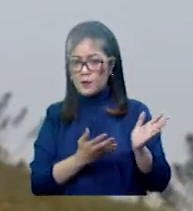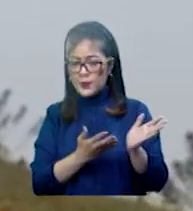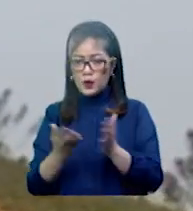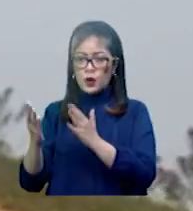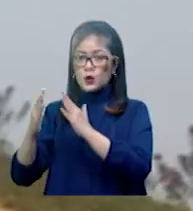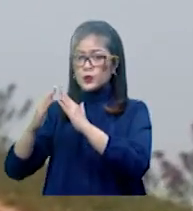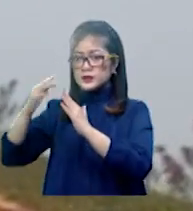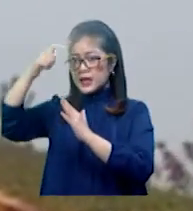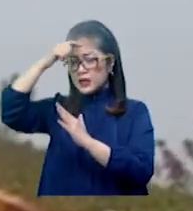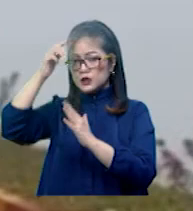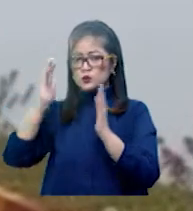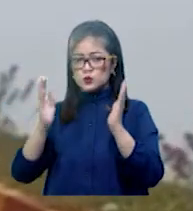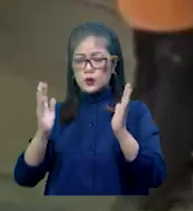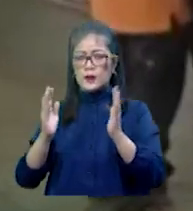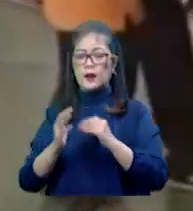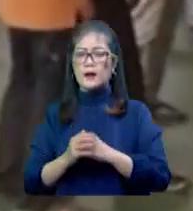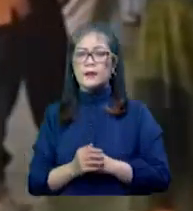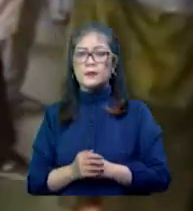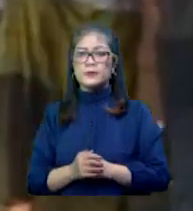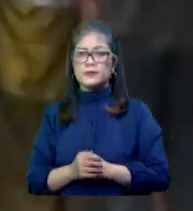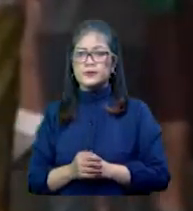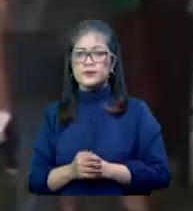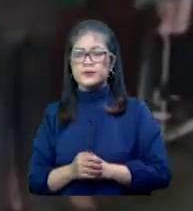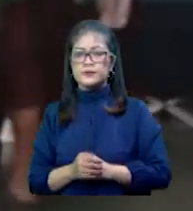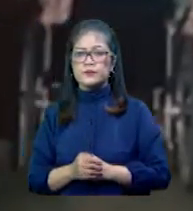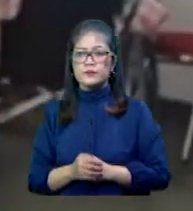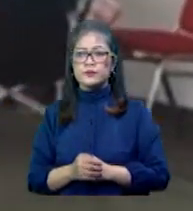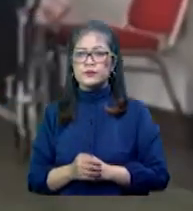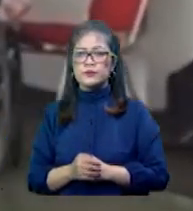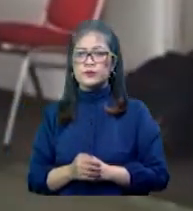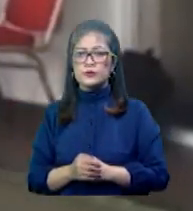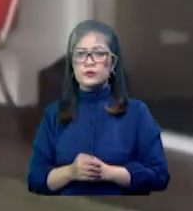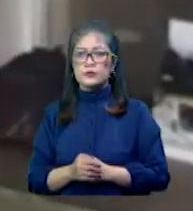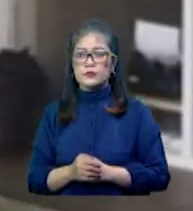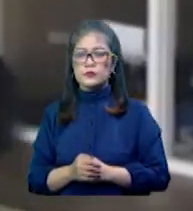Dari Kabupaten Bekasi, Jawa Barat, Didit Junaidi, iNews, melaporkan.